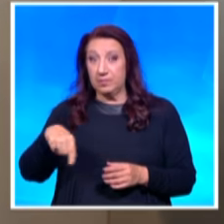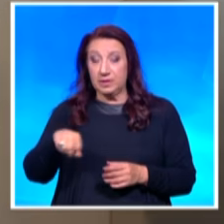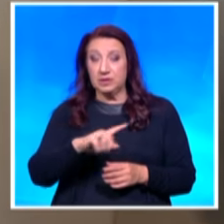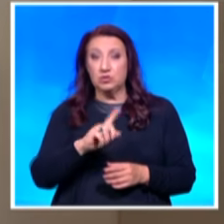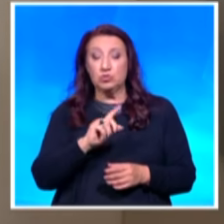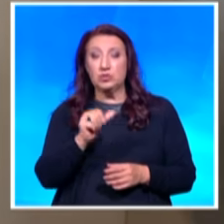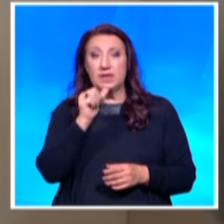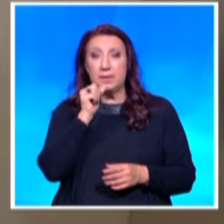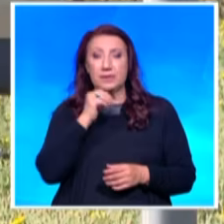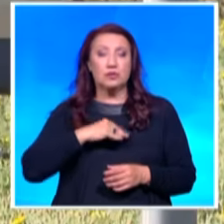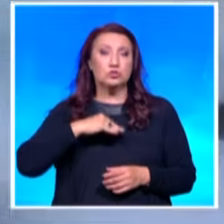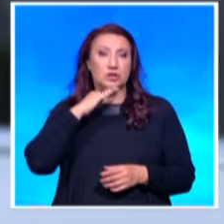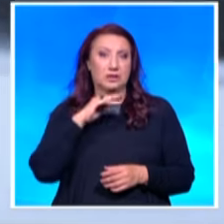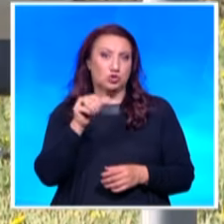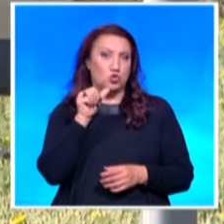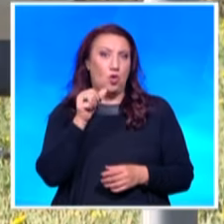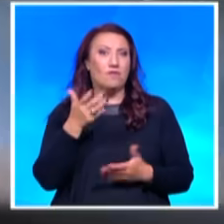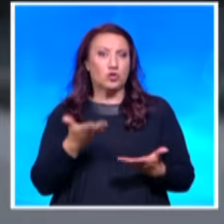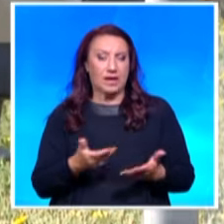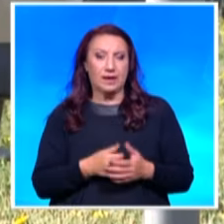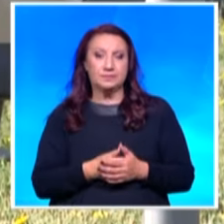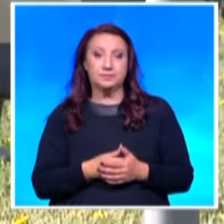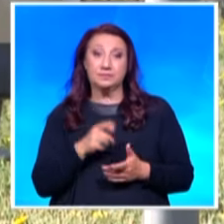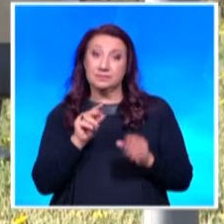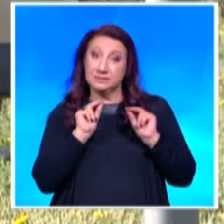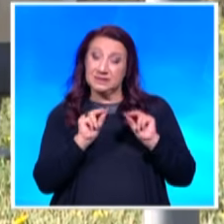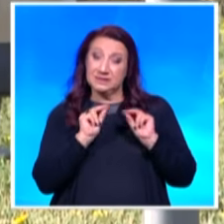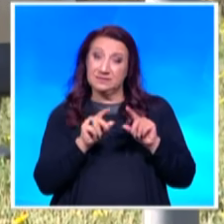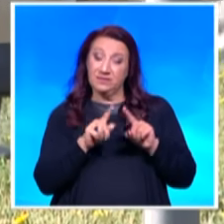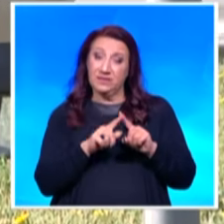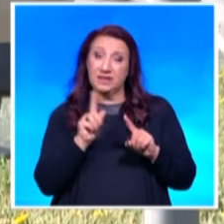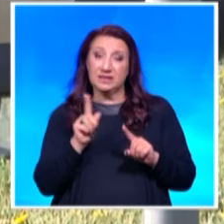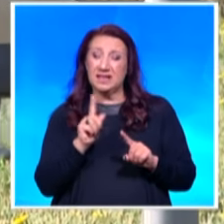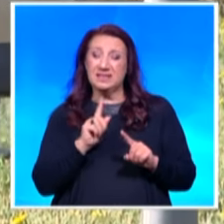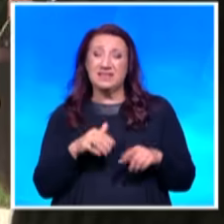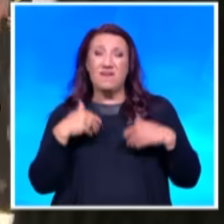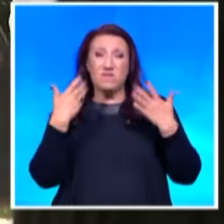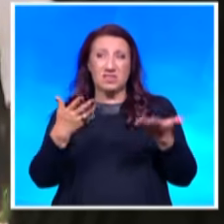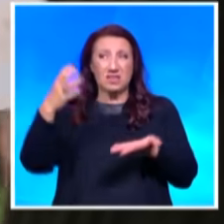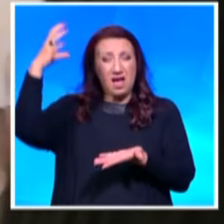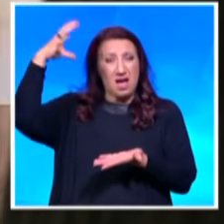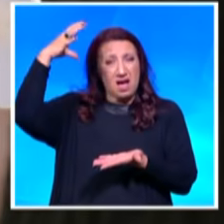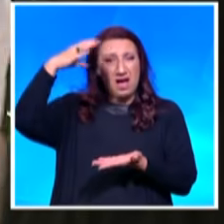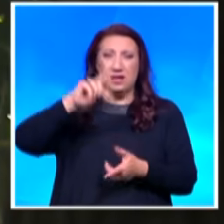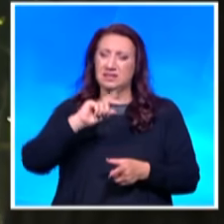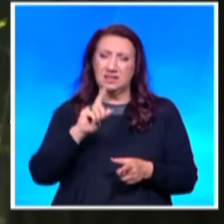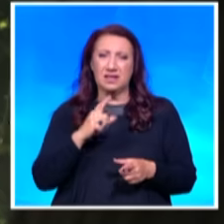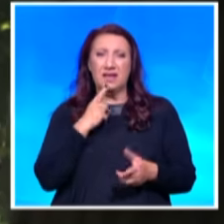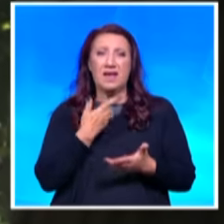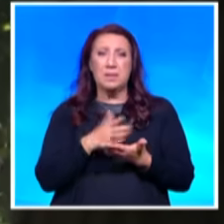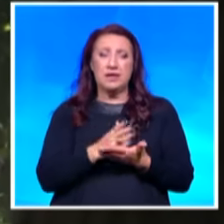пият достатъчно течности. Затова съветът на лекарите е да ограничим стоенето на открито, особено в часовете